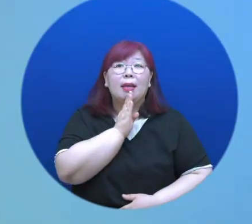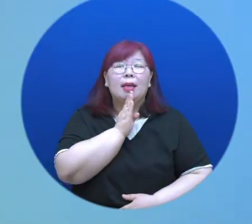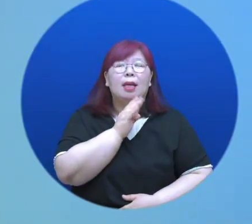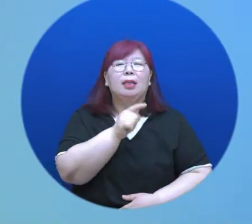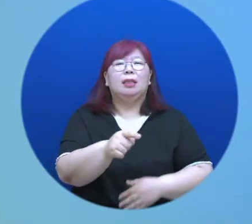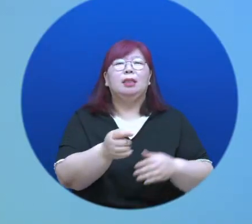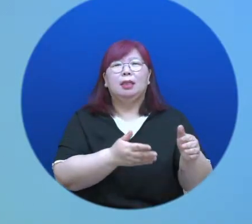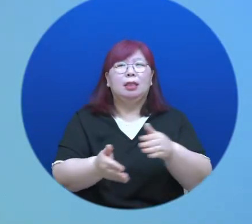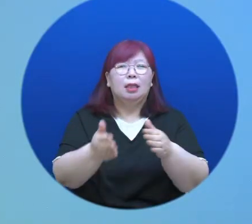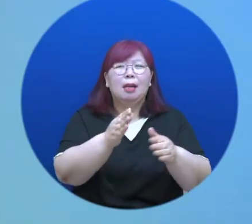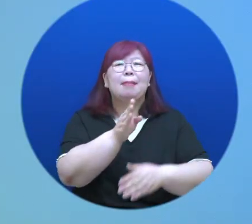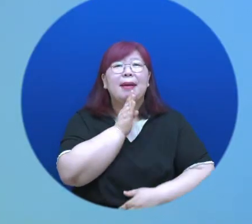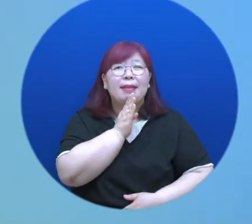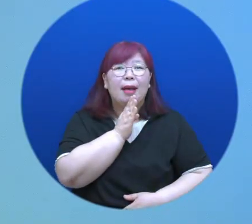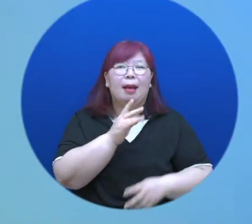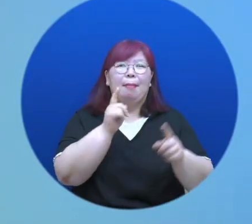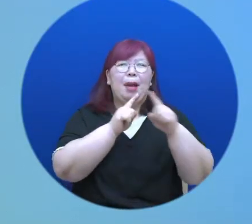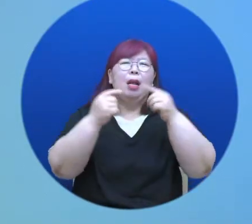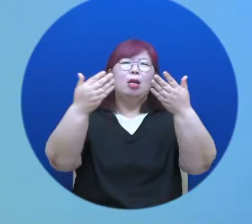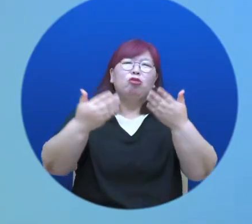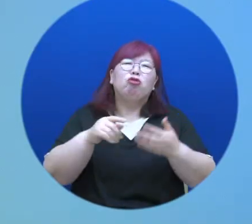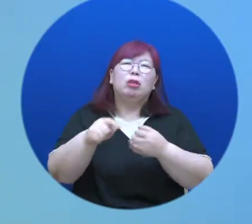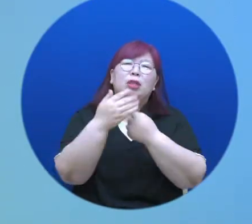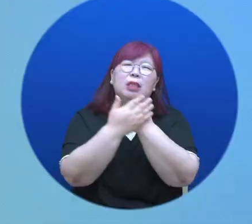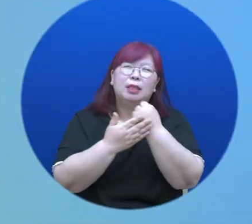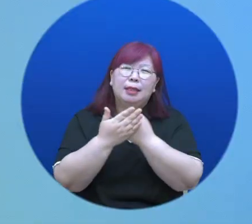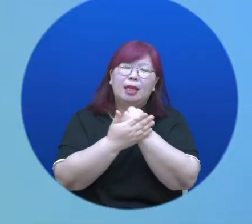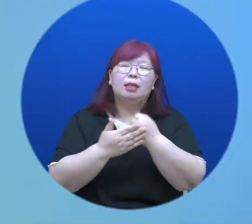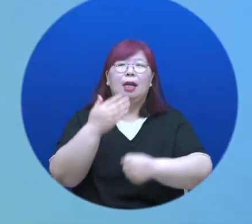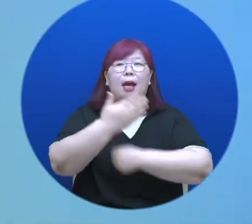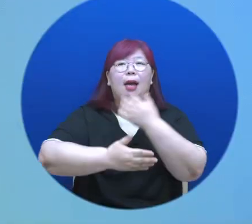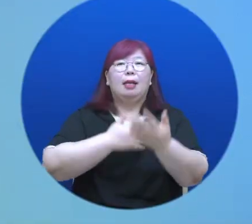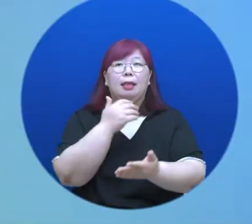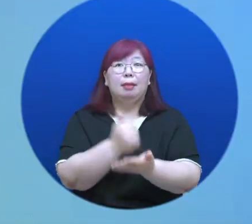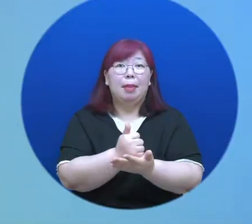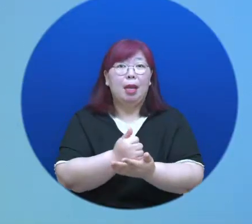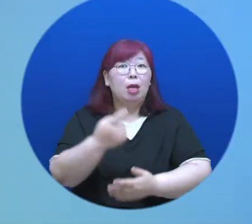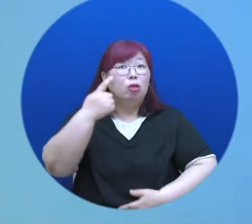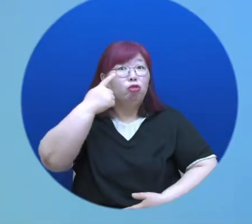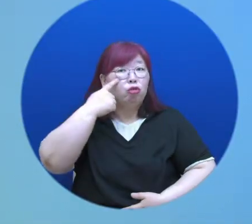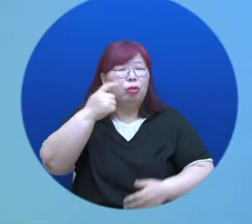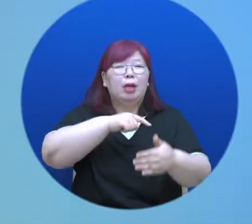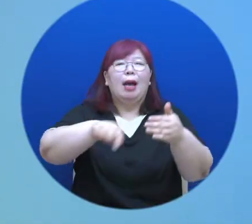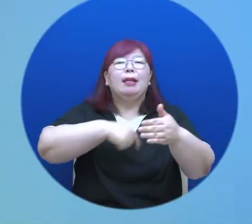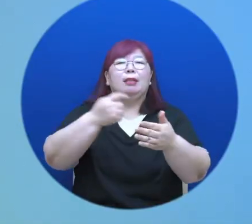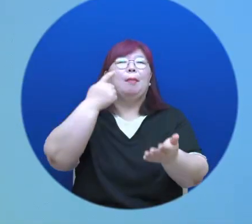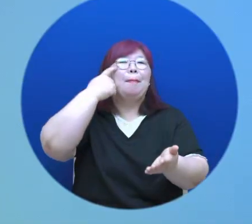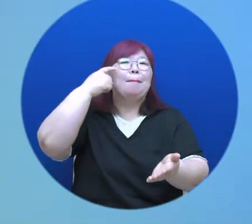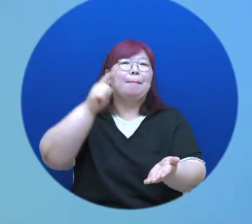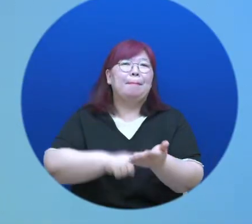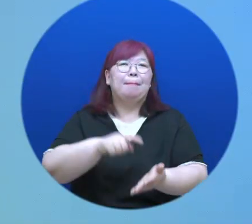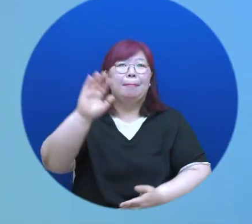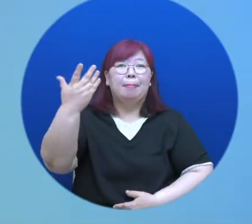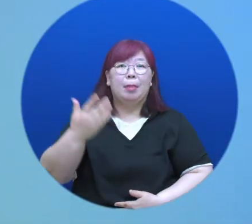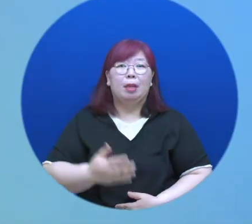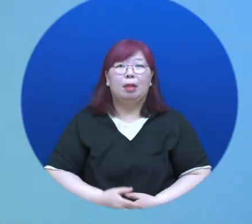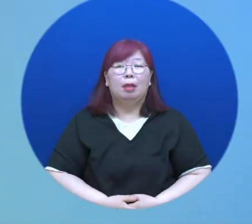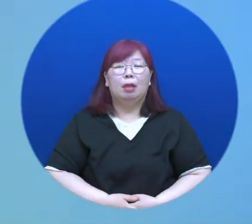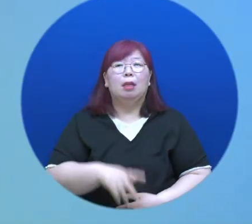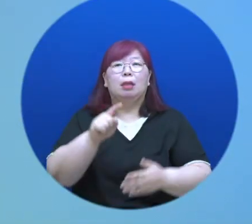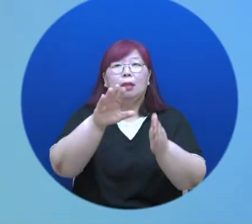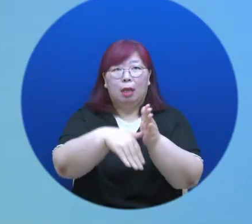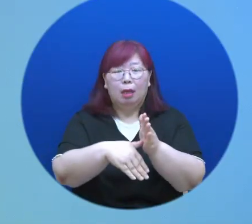라고 말씀해 주시는 그 은혜를 하나님의 눈 안에서 발견하게 되는 거예요. 그리고